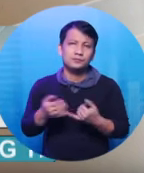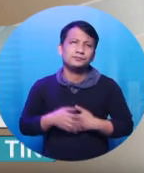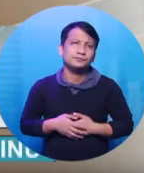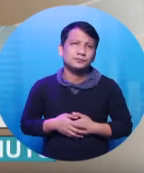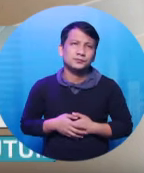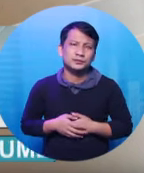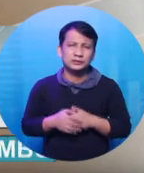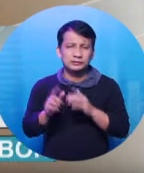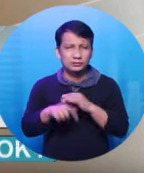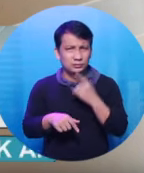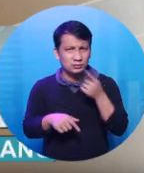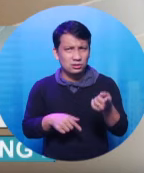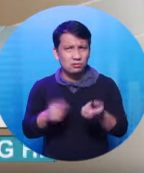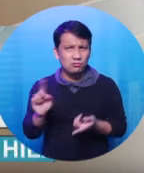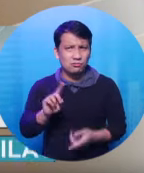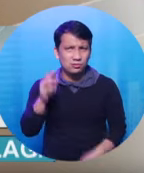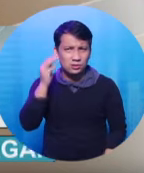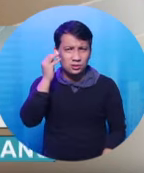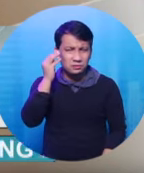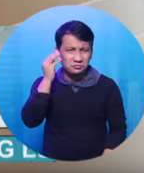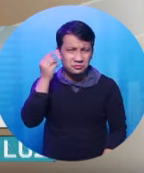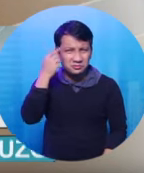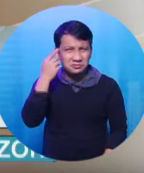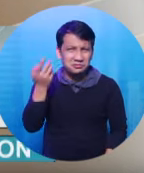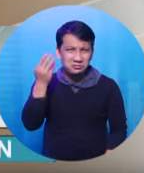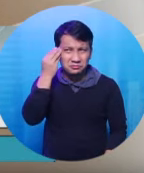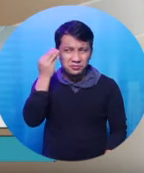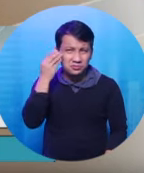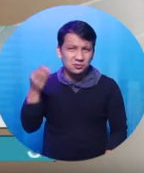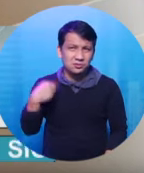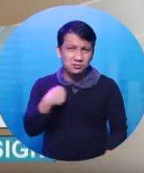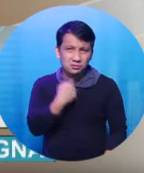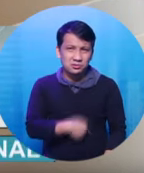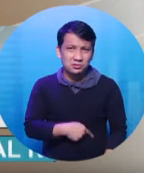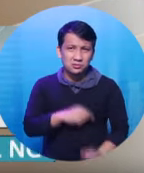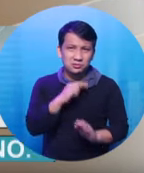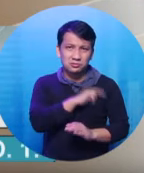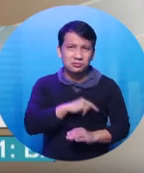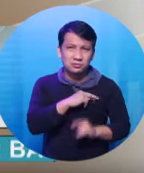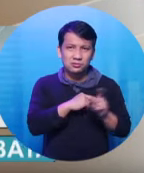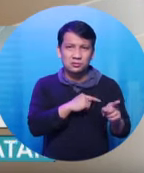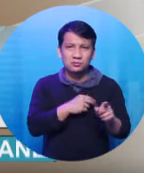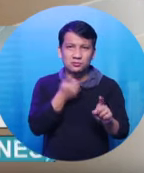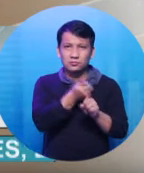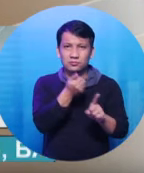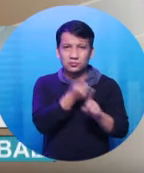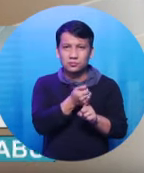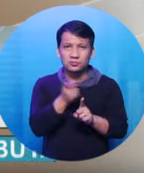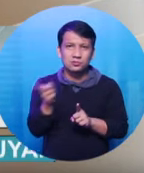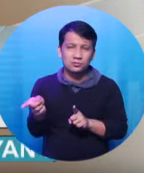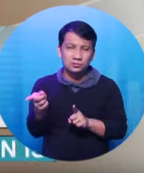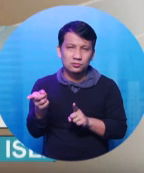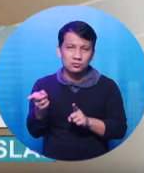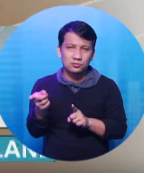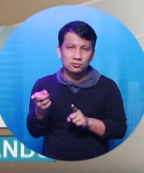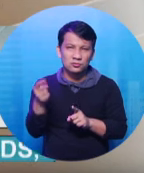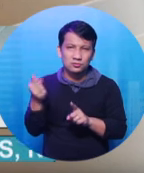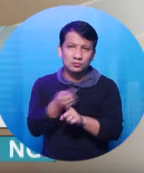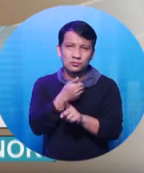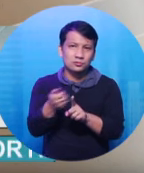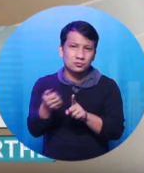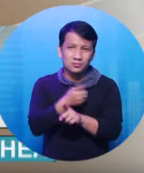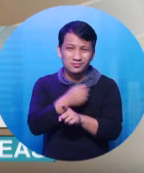nag-aasal. Okay, Sir Melvin, ano po yung take nyo rito, itong Chinese national na binugbog sarado at inabuso